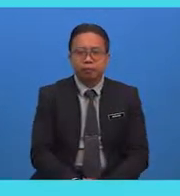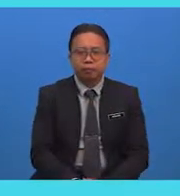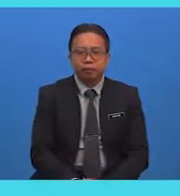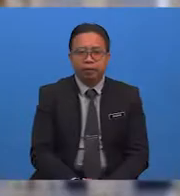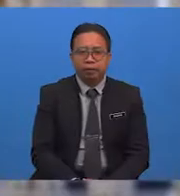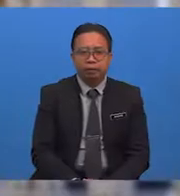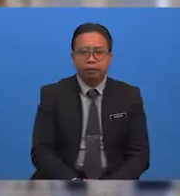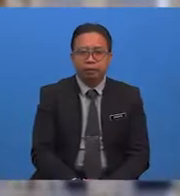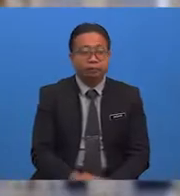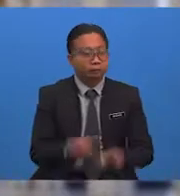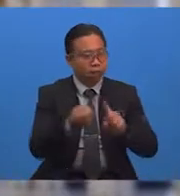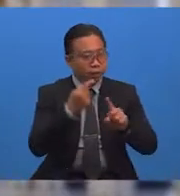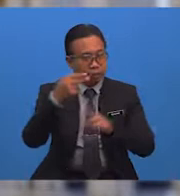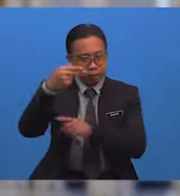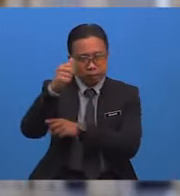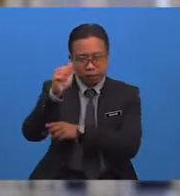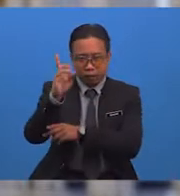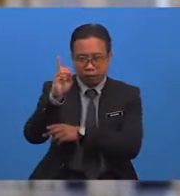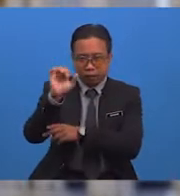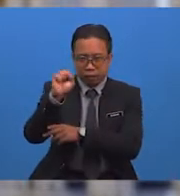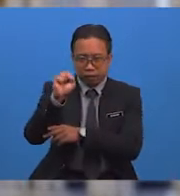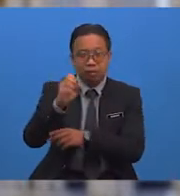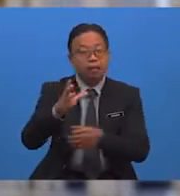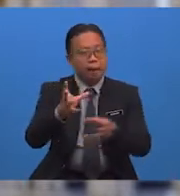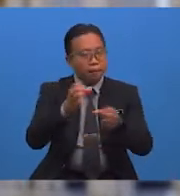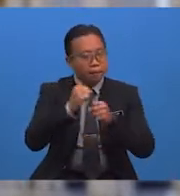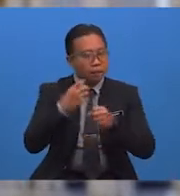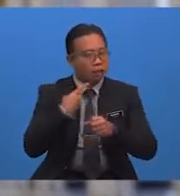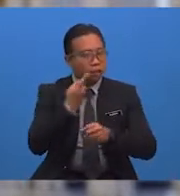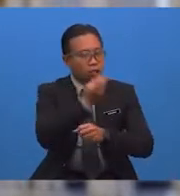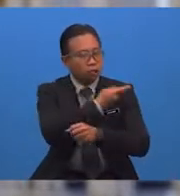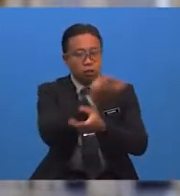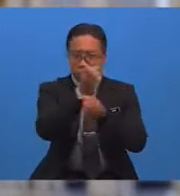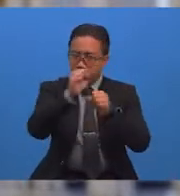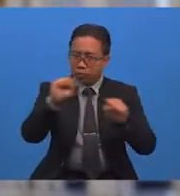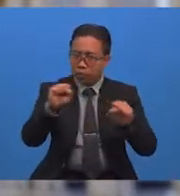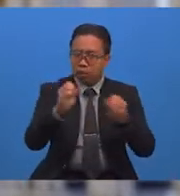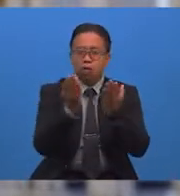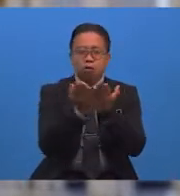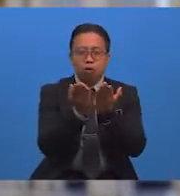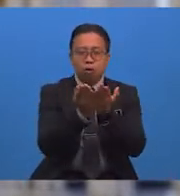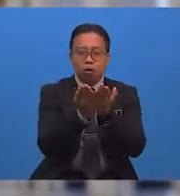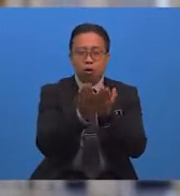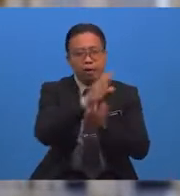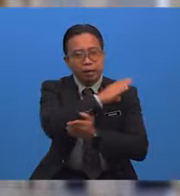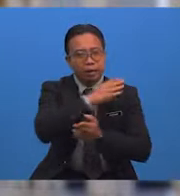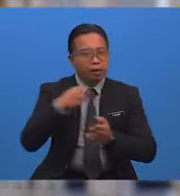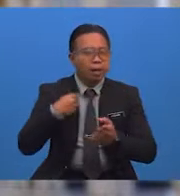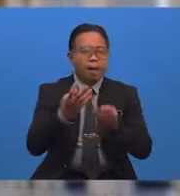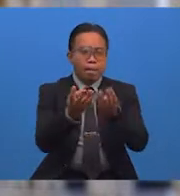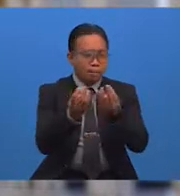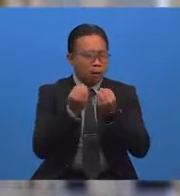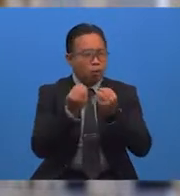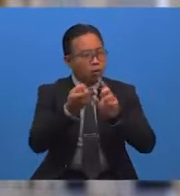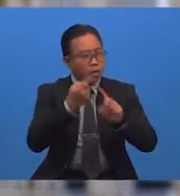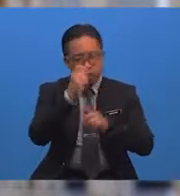Muslim. Daripada hadis tersebut dapatlah kita simpulkan bahawa doa dan hajat yang kita